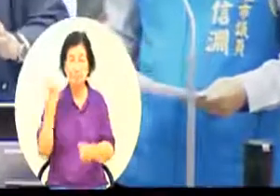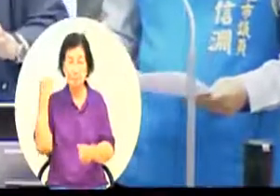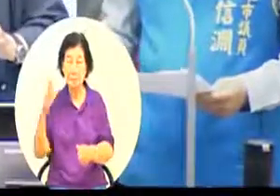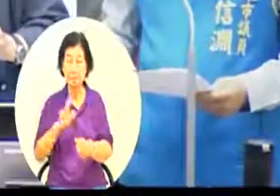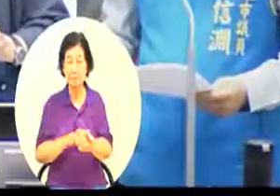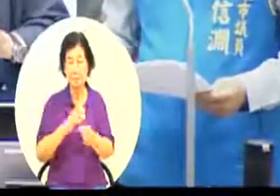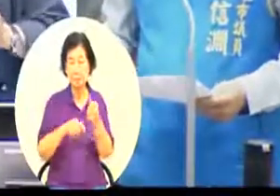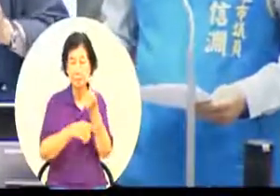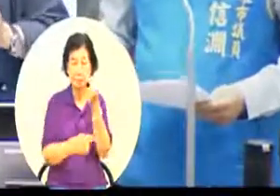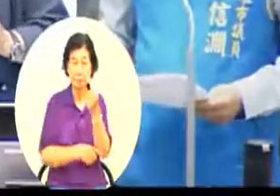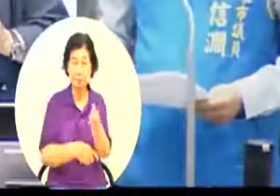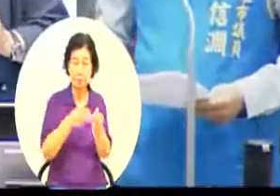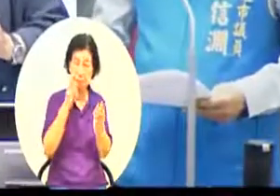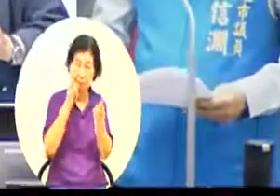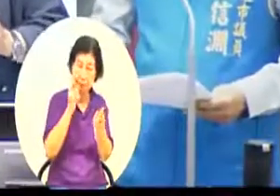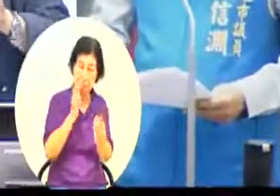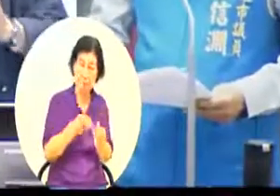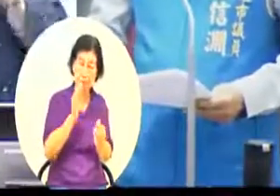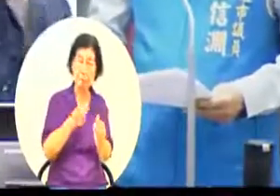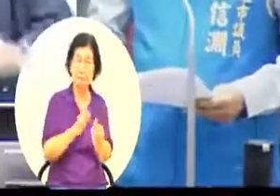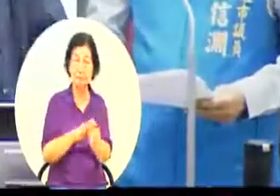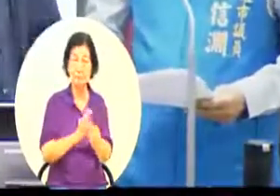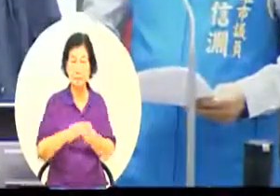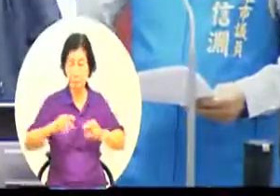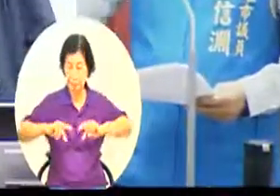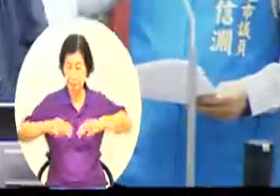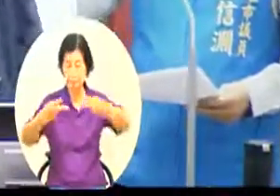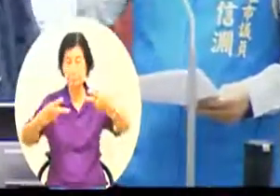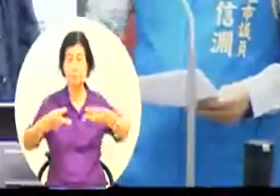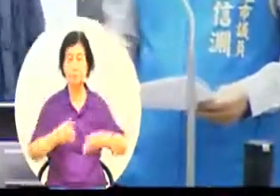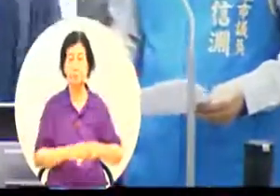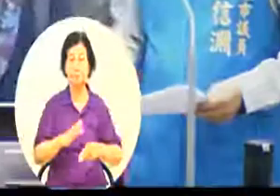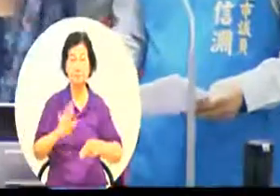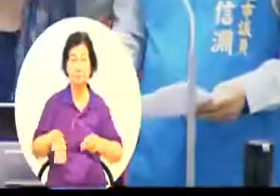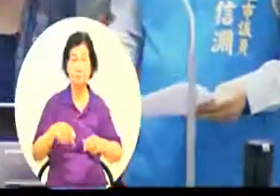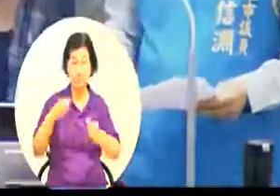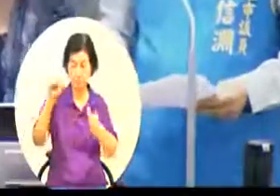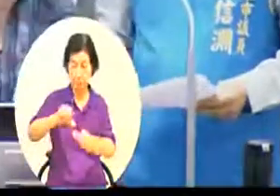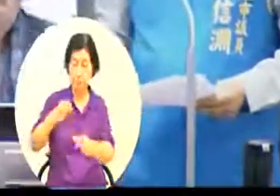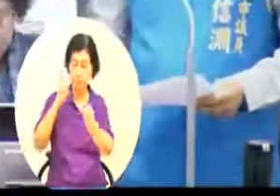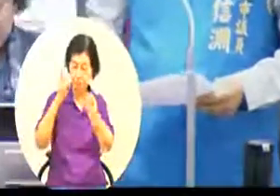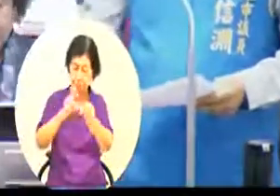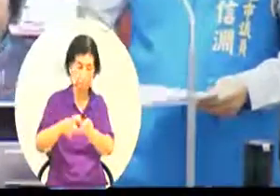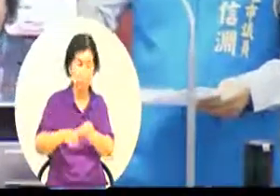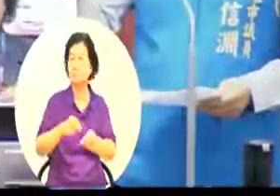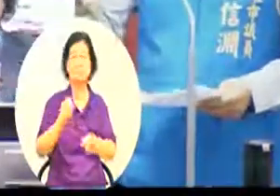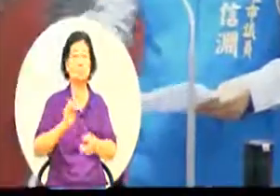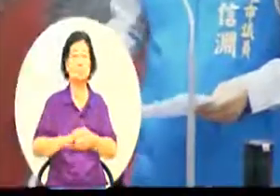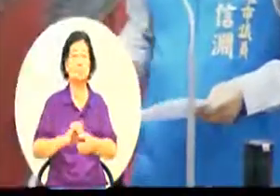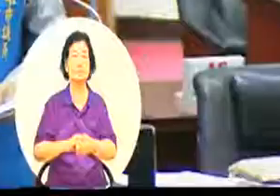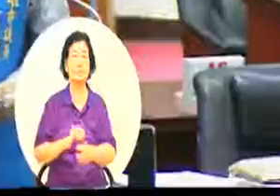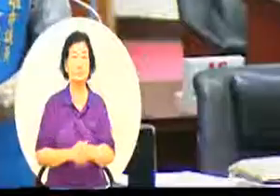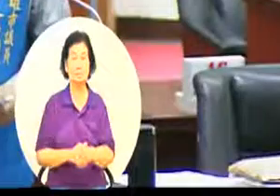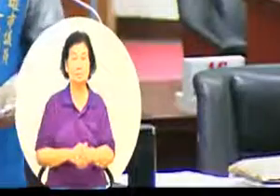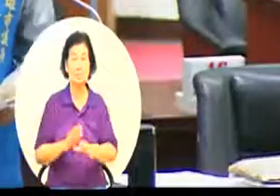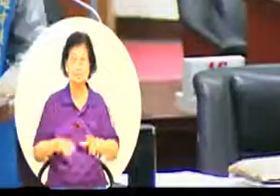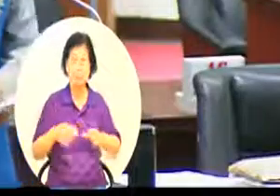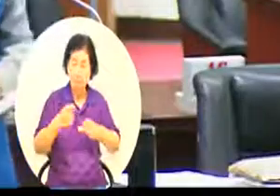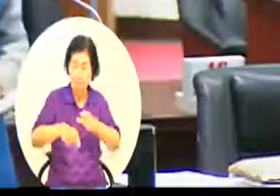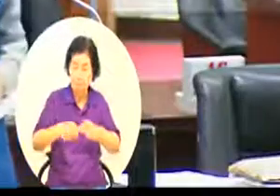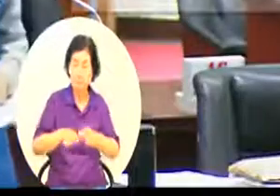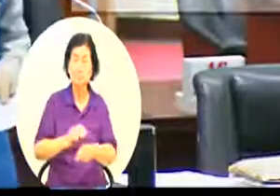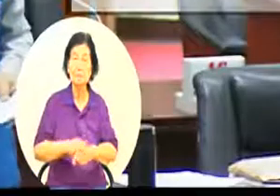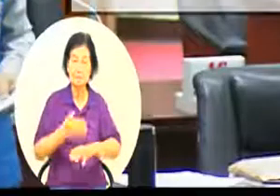条件一定有一寡困难，惩罚不是我们的目的。 谢 谢 市长哈，安尼我想哈，企业主就比较安心了嘛